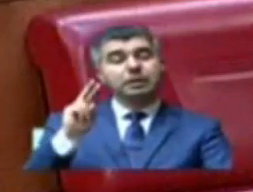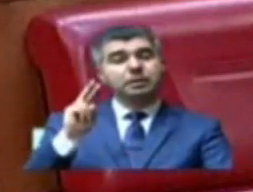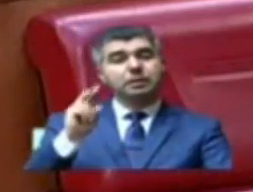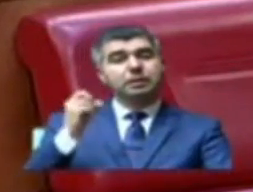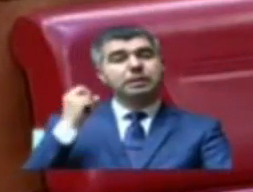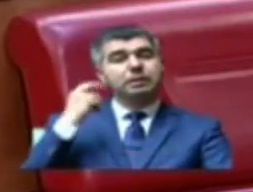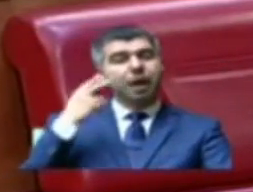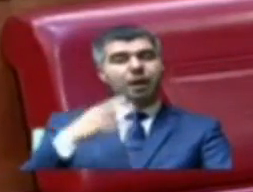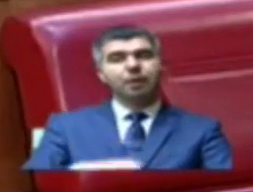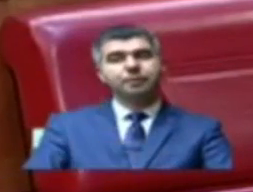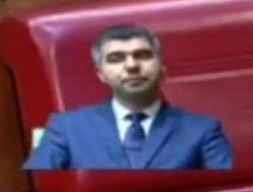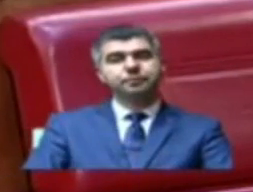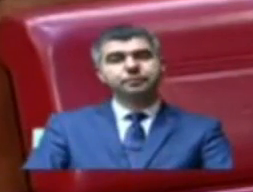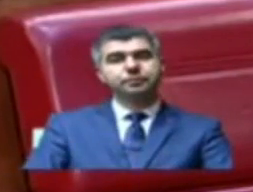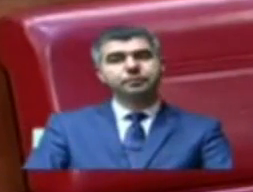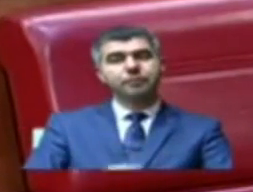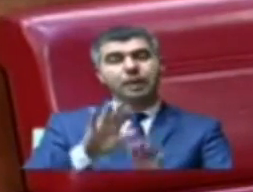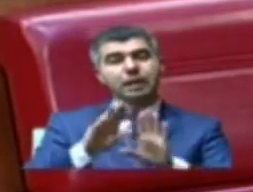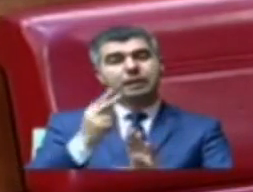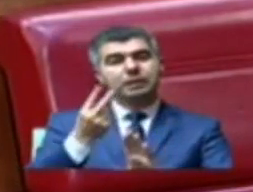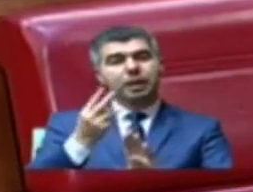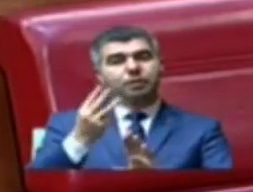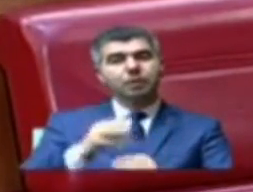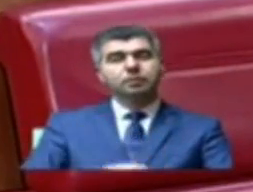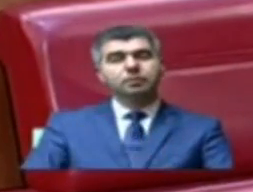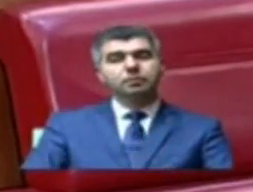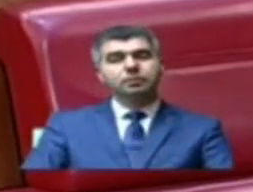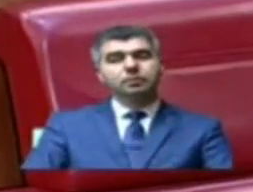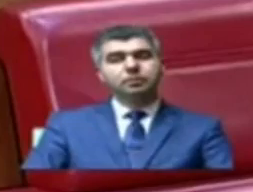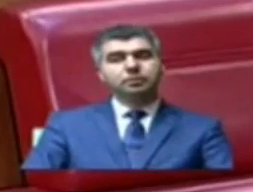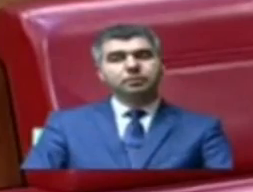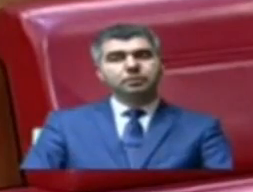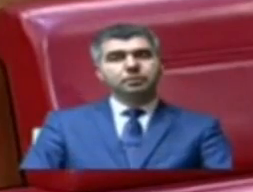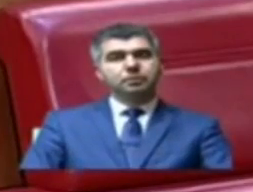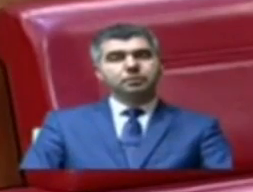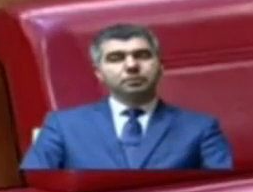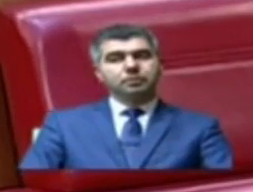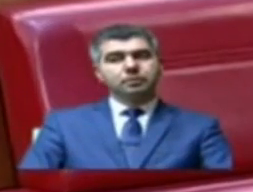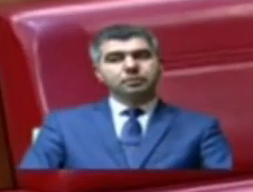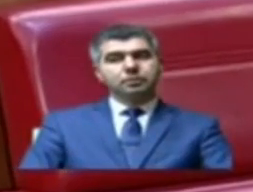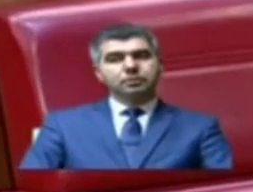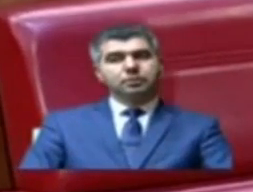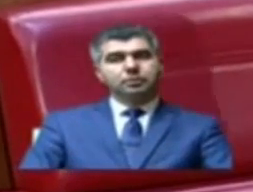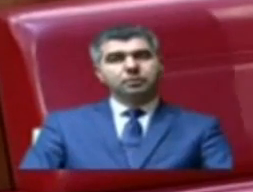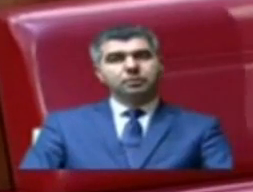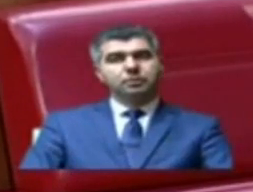تمارة كانت 13 درهم. إذا الآن